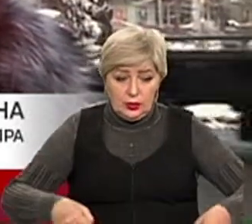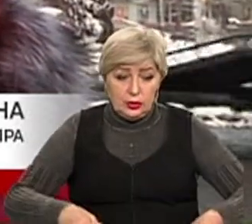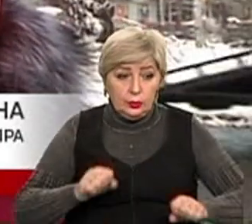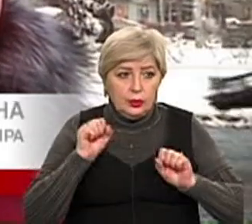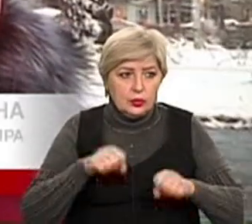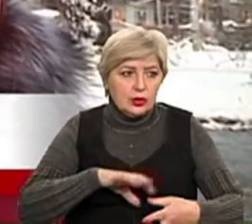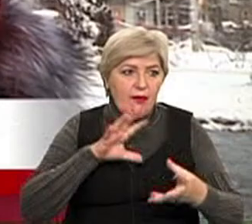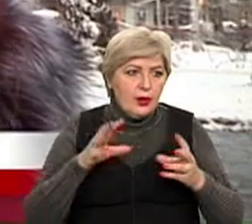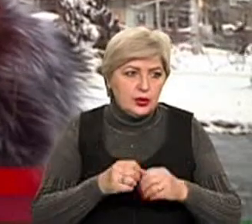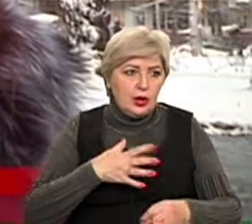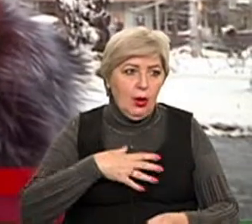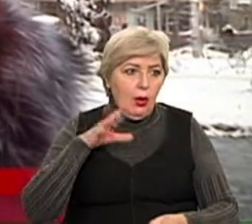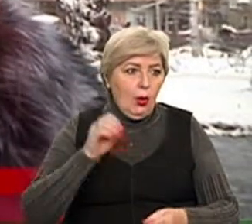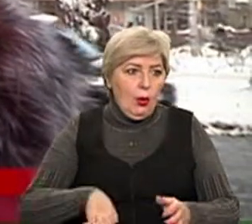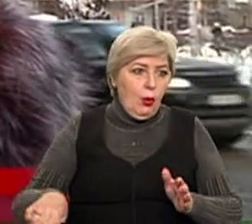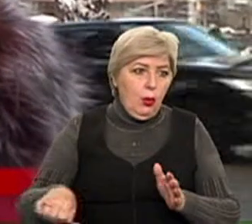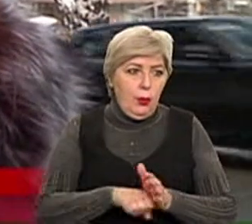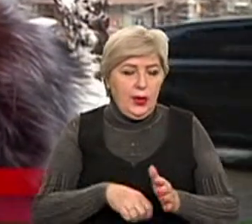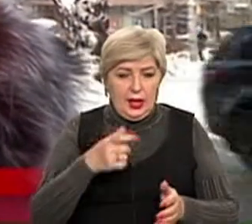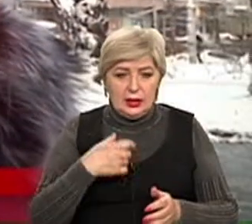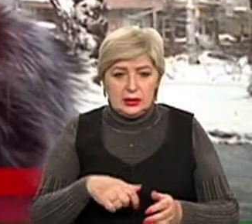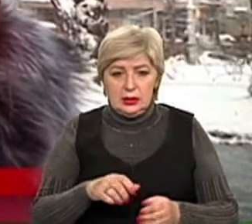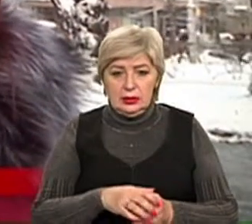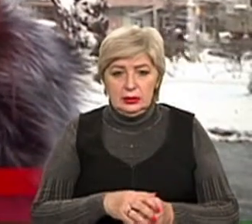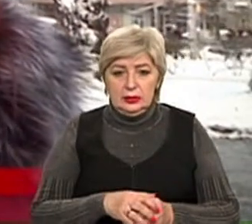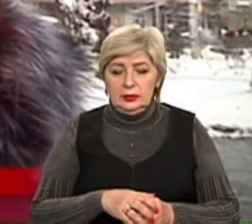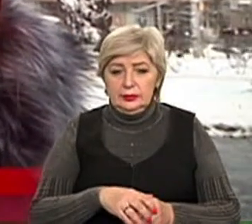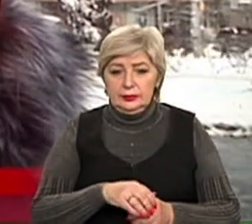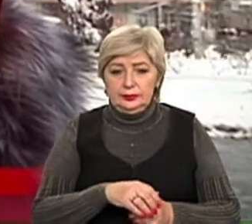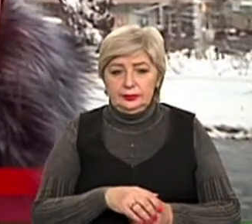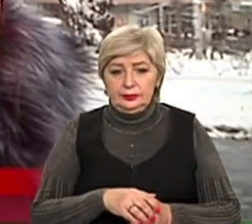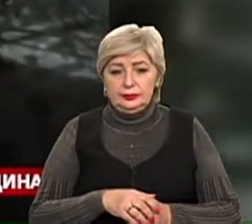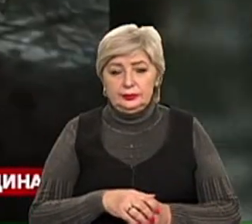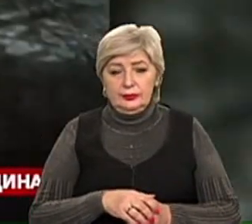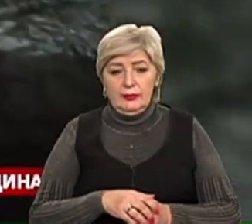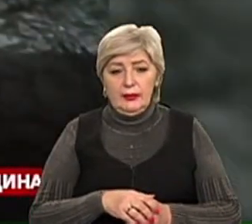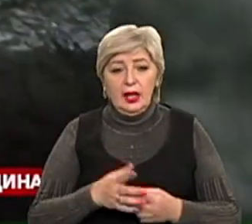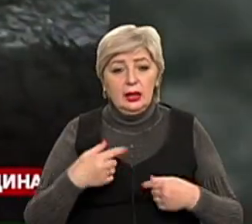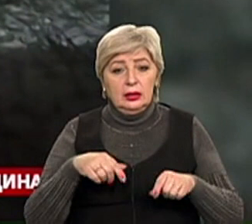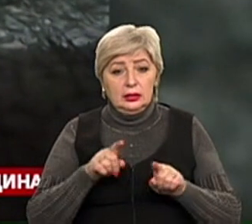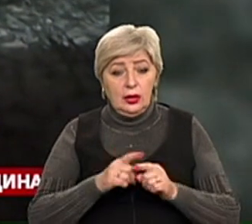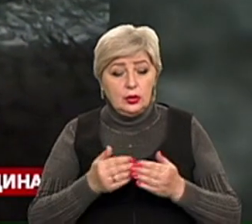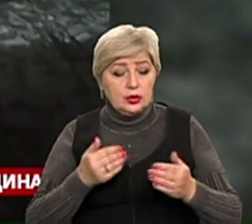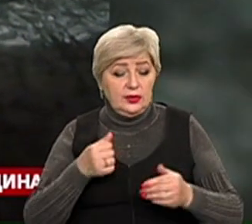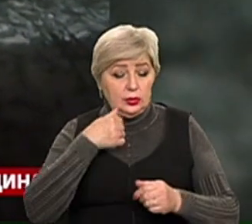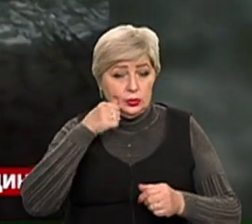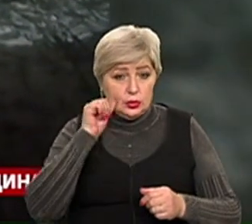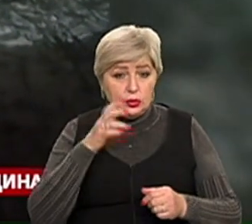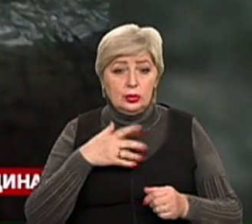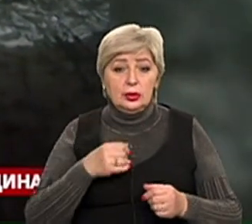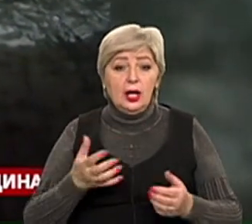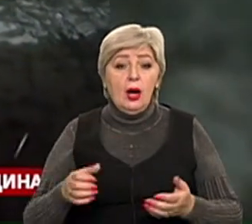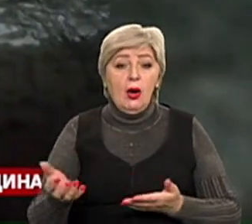можна вбитися. І поб'єш все, і сама вб'єшся, може бути, ще когось зацепиш. Також від учора рятувальники